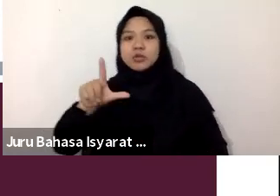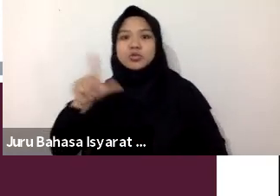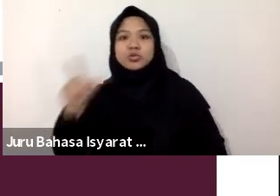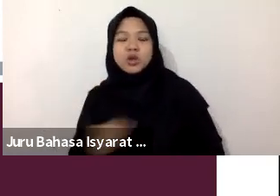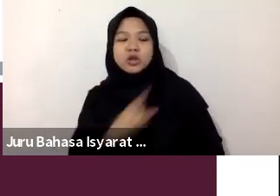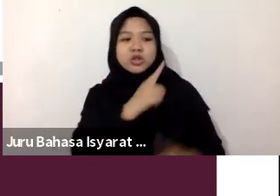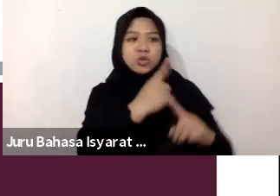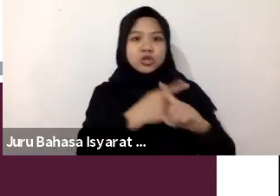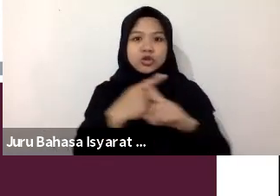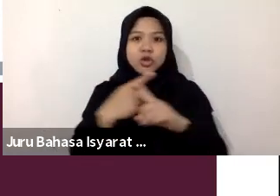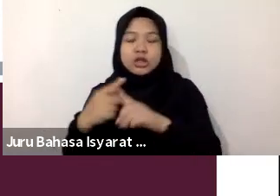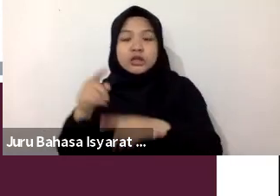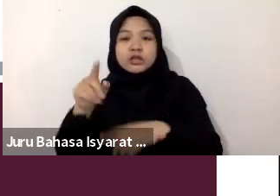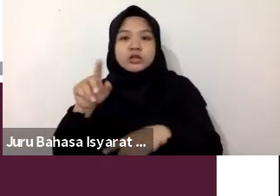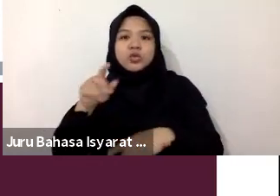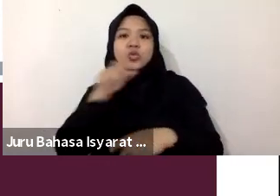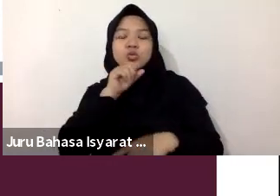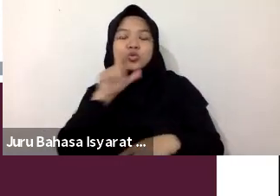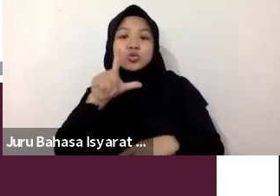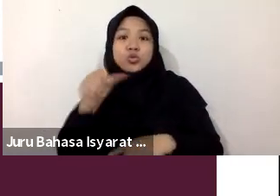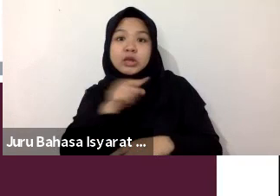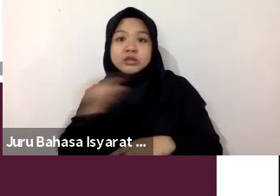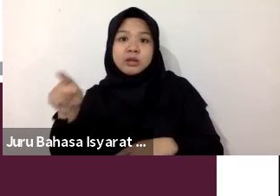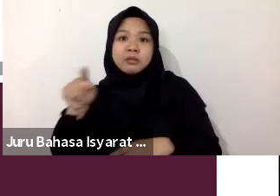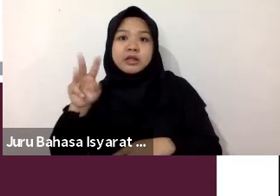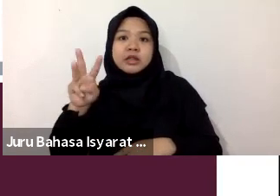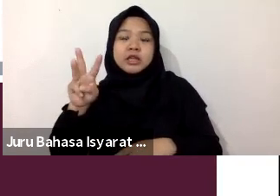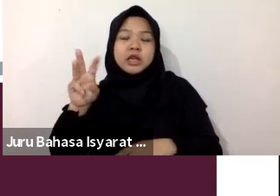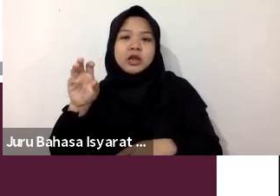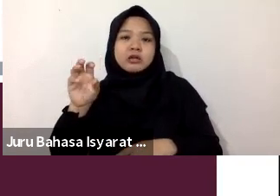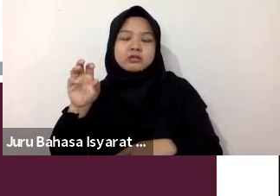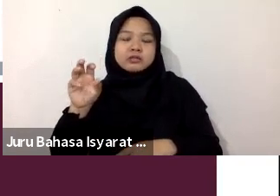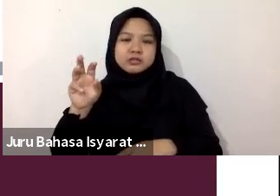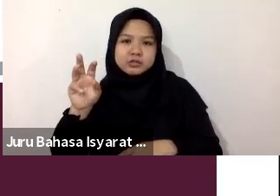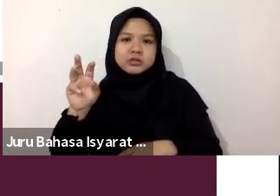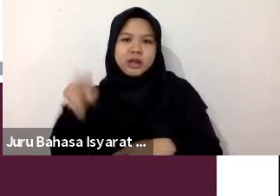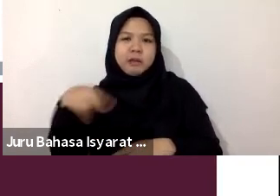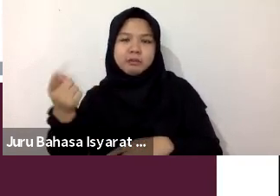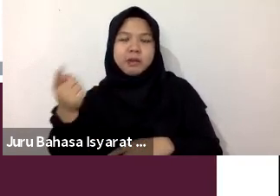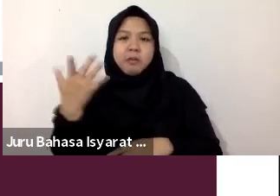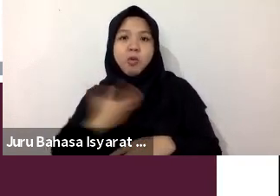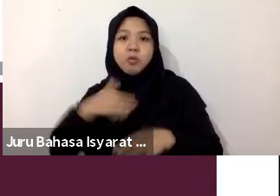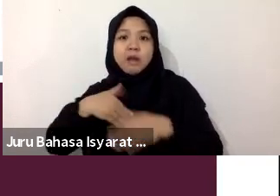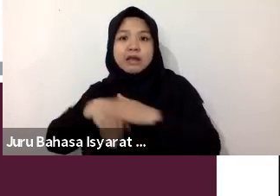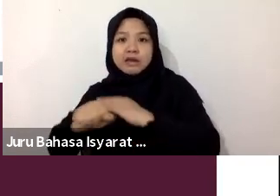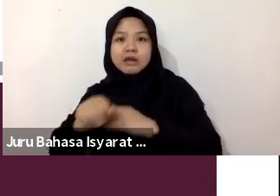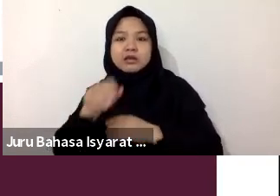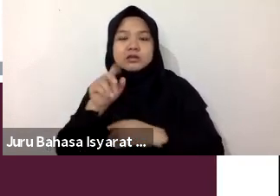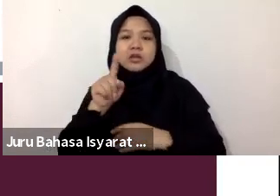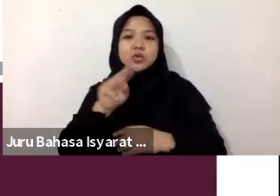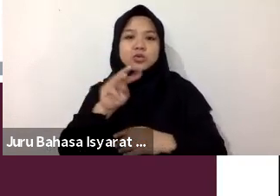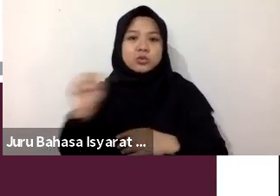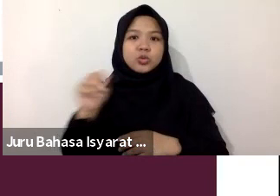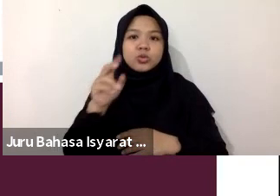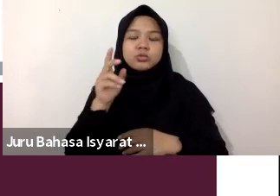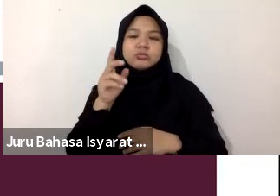7 bulan sampai 36 minggu sebulan 2 kali, dari 36 minggu seminggu